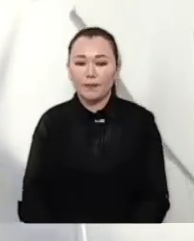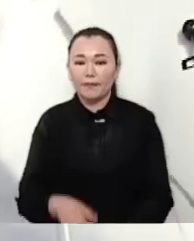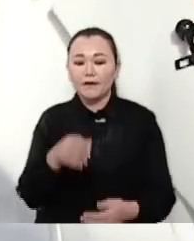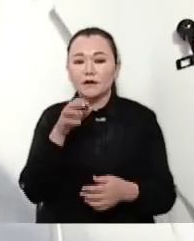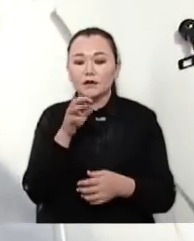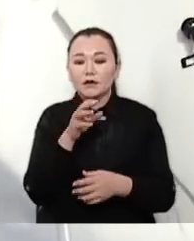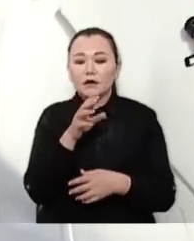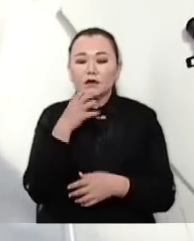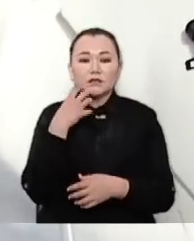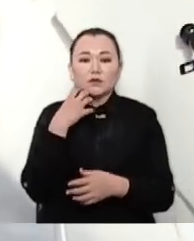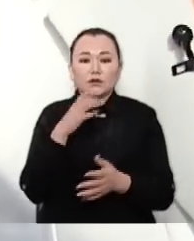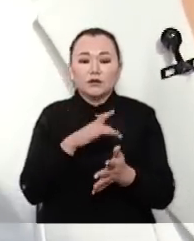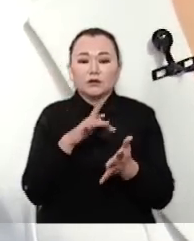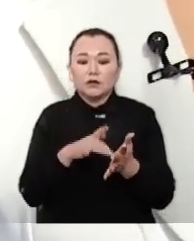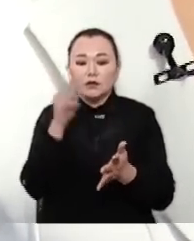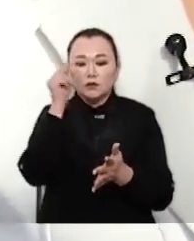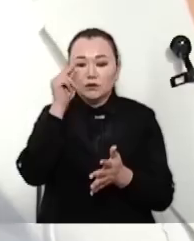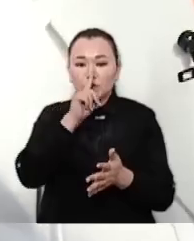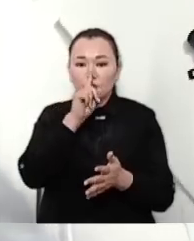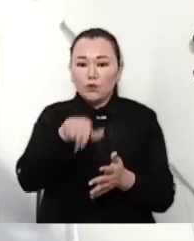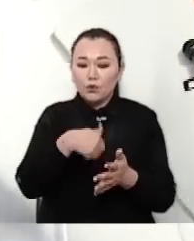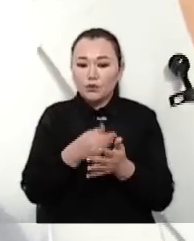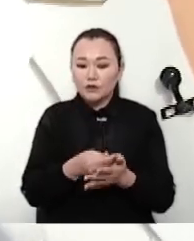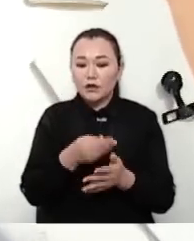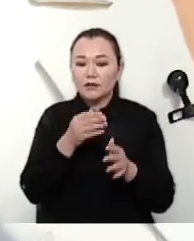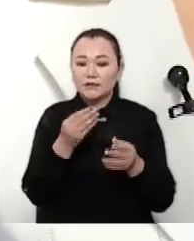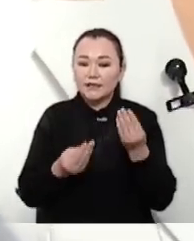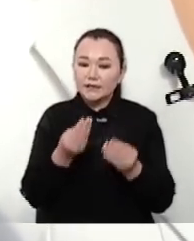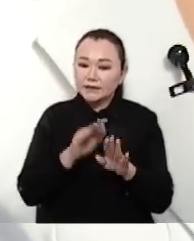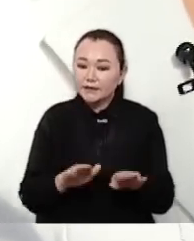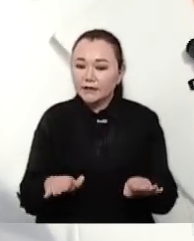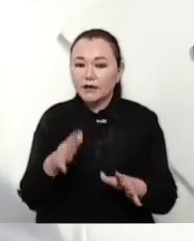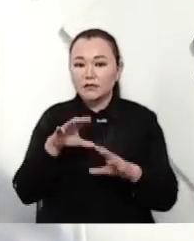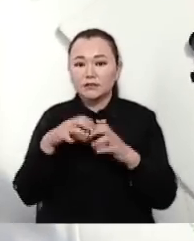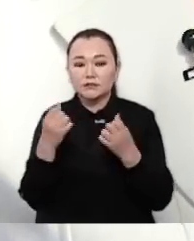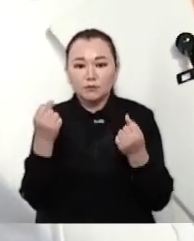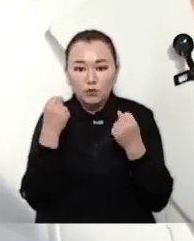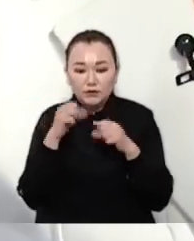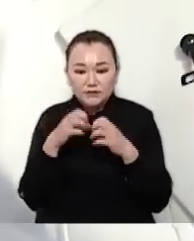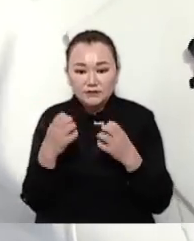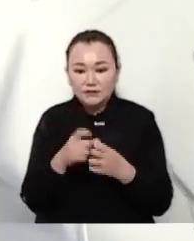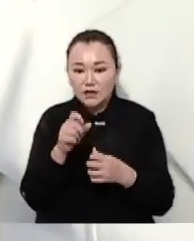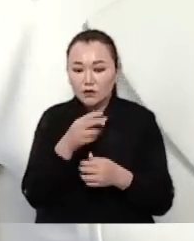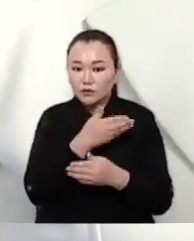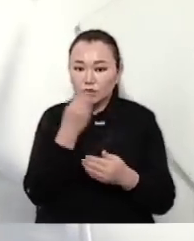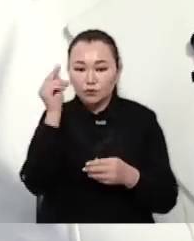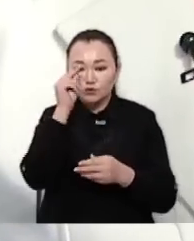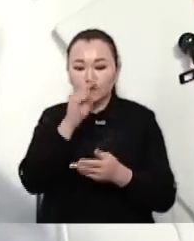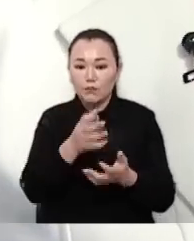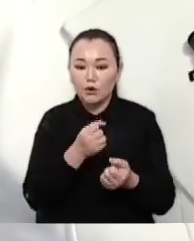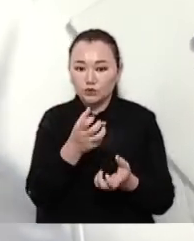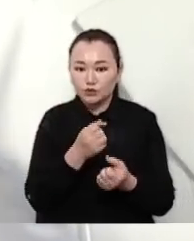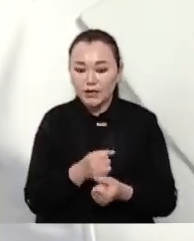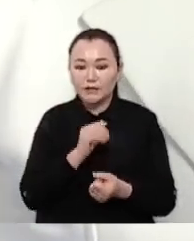Қызылордада оқушылар бір жылдан бері не ойын алаңы, не спорт залы жоқ мектепте білім алып жатыр. Ең